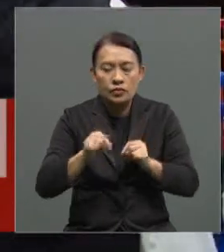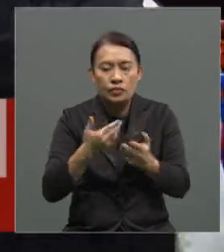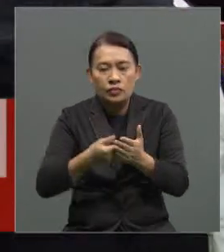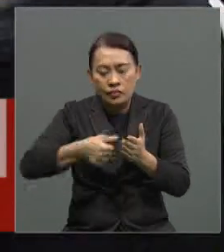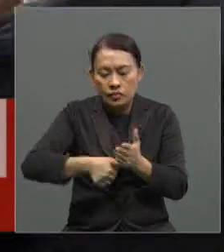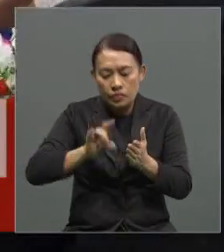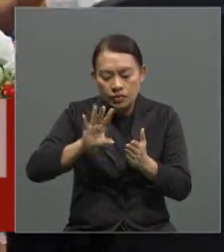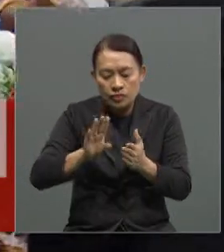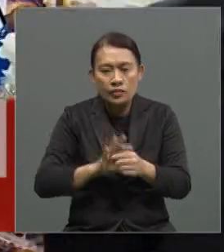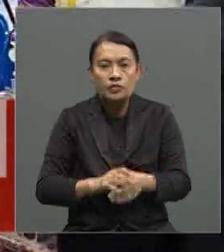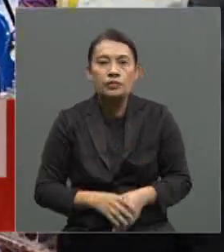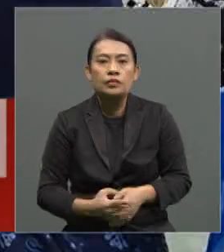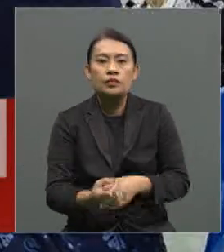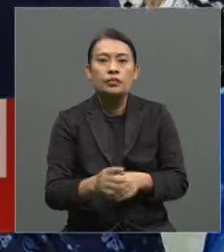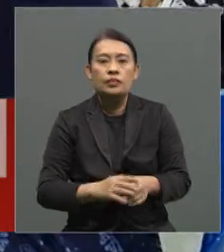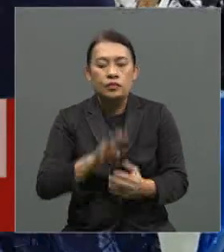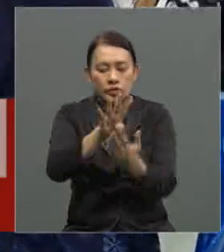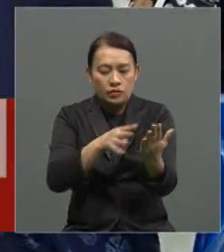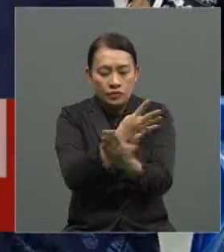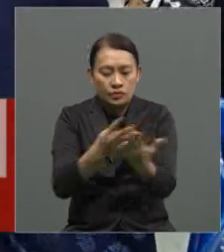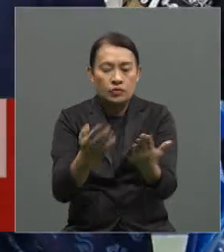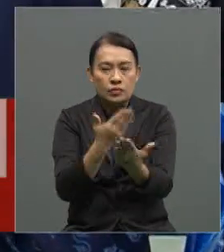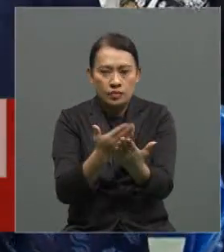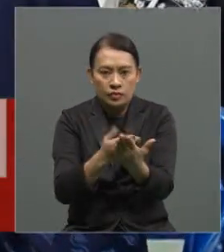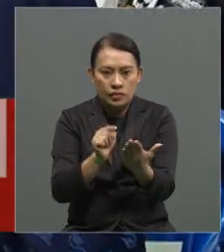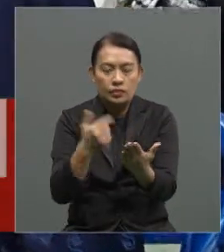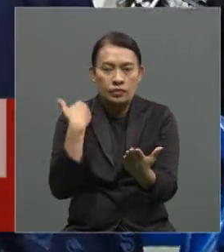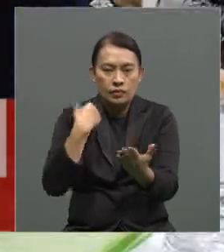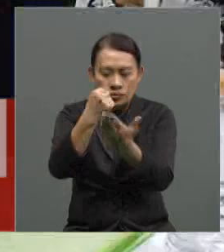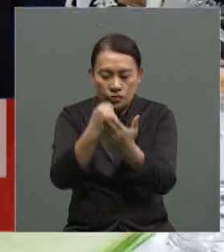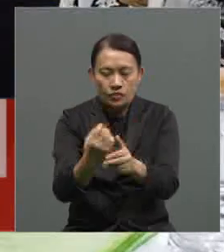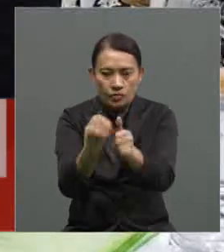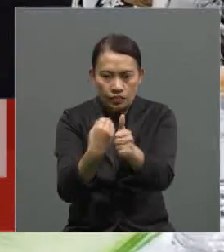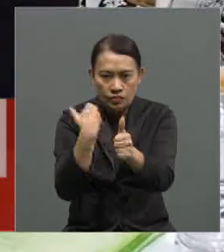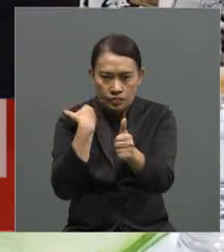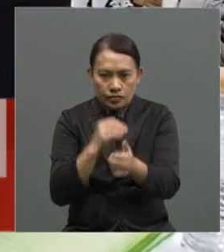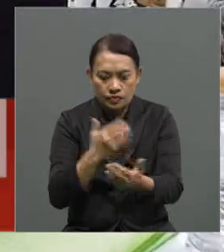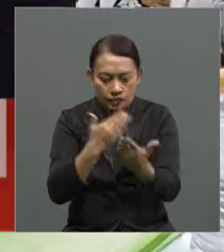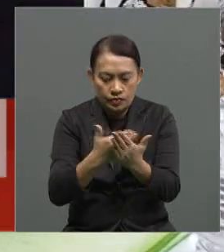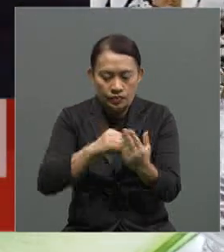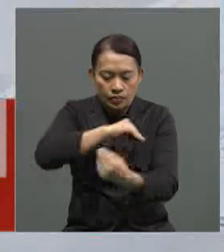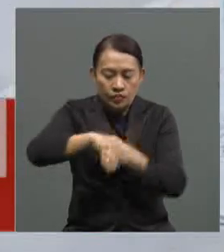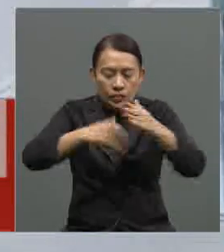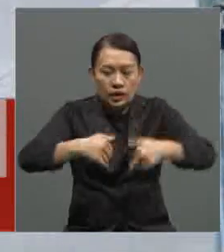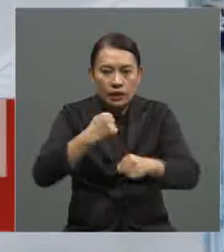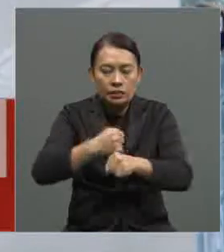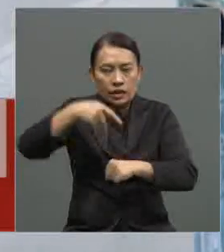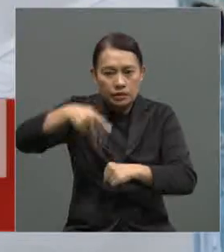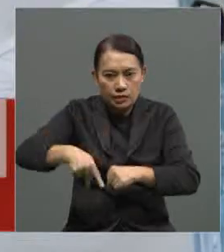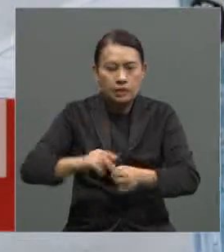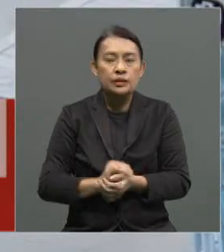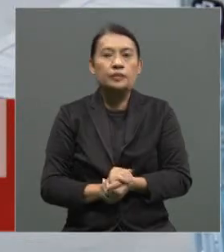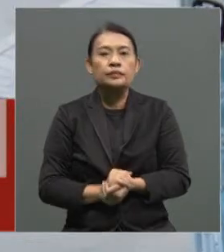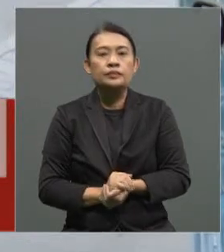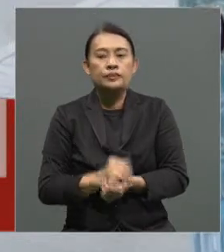มันมีการให้คำปรึกษาเรื่องการวางแผนการเงินเรื่องการเงินรวมถึงการหารายได้เสริมการทำอาชีพจะได้มีราย